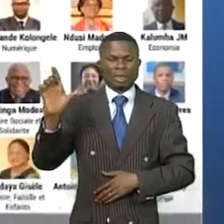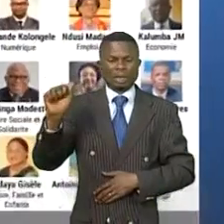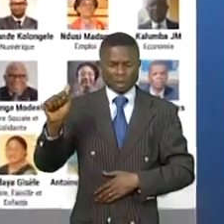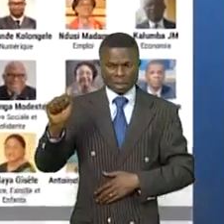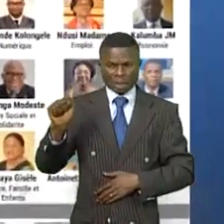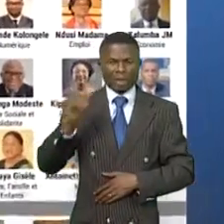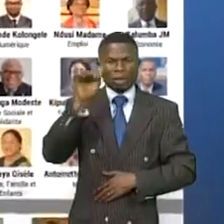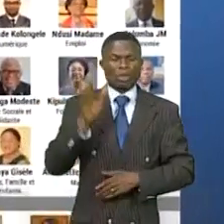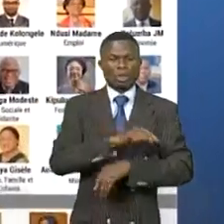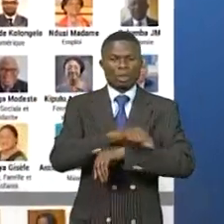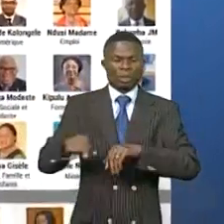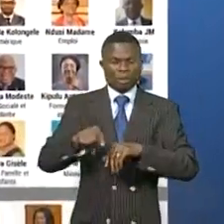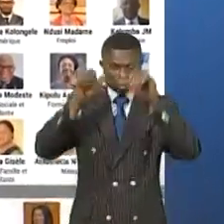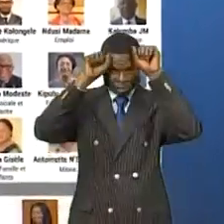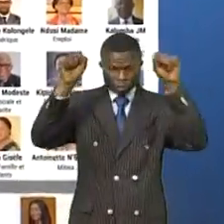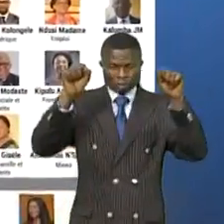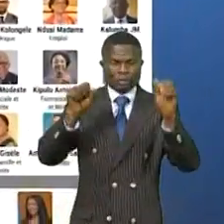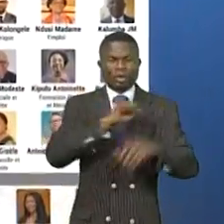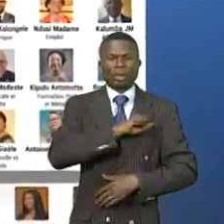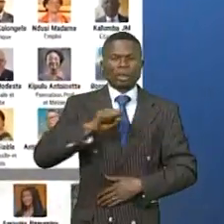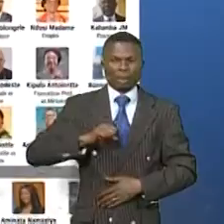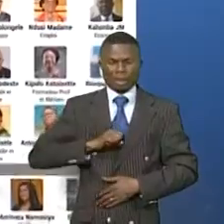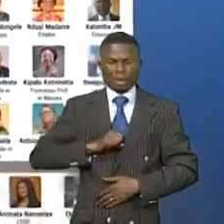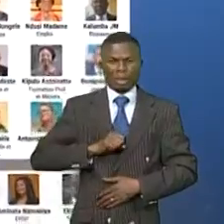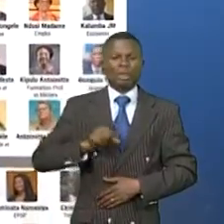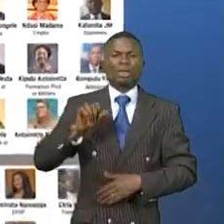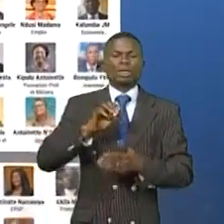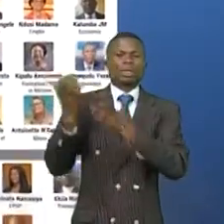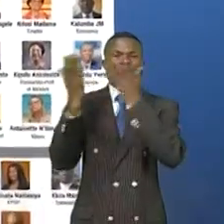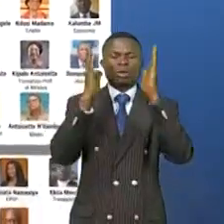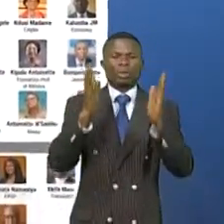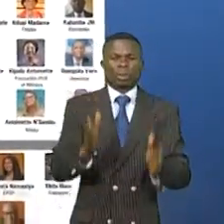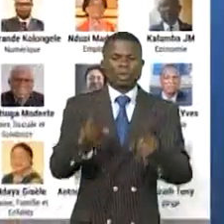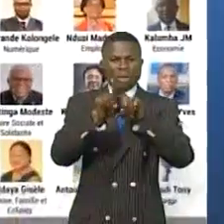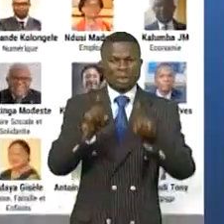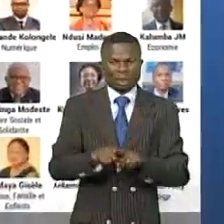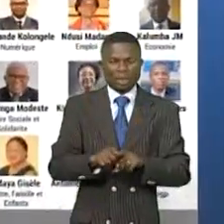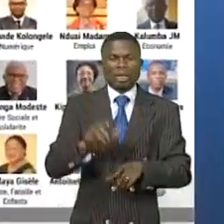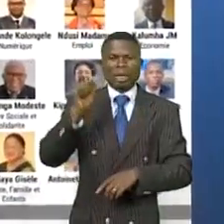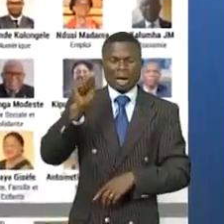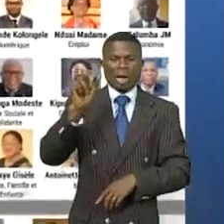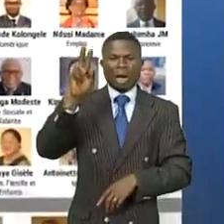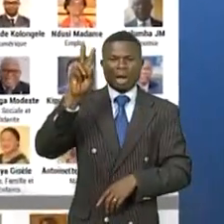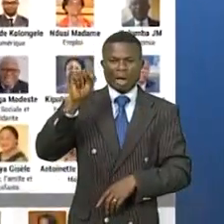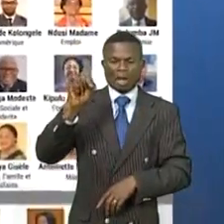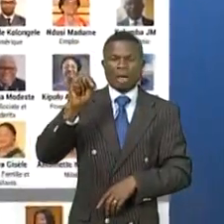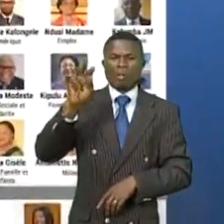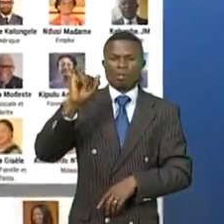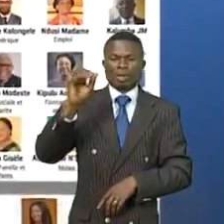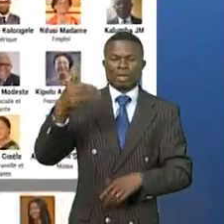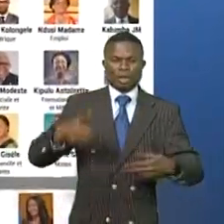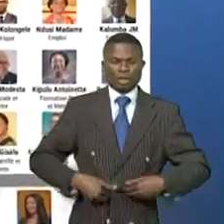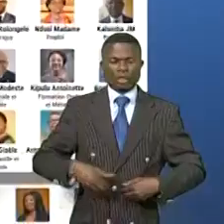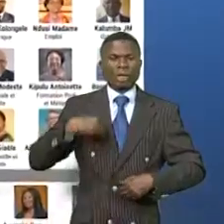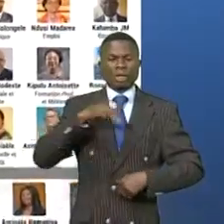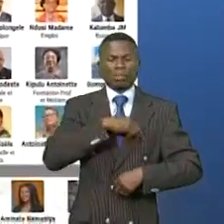formation, directeur de cabinet du président du Sénat, est nommé au transport. Mais aussi Aminata Namasia, la plus jeune membre